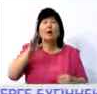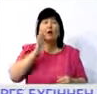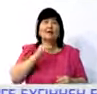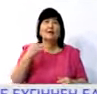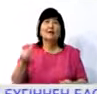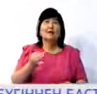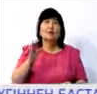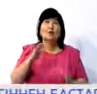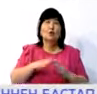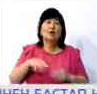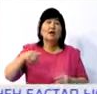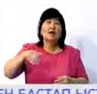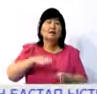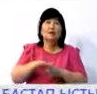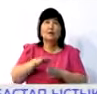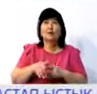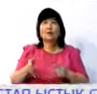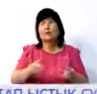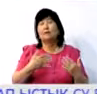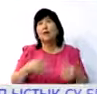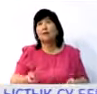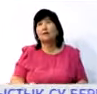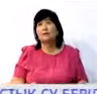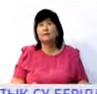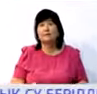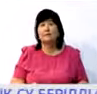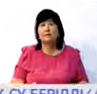қызық көріп, үйдегі ыдыстың бәрін суға толтырып алды.